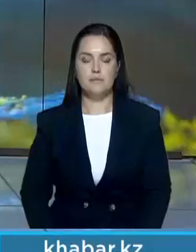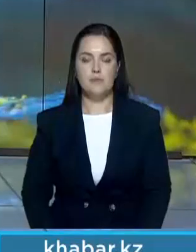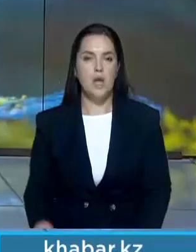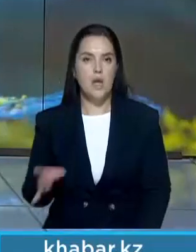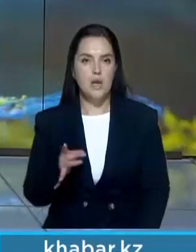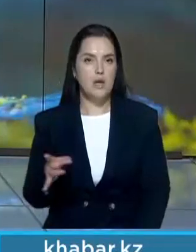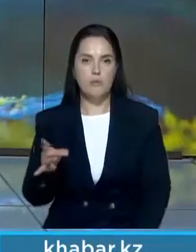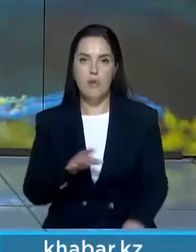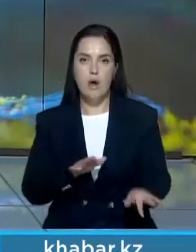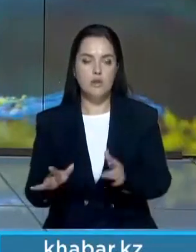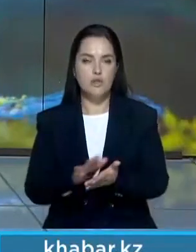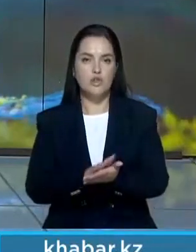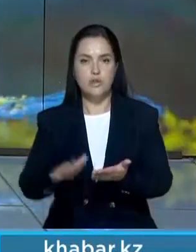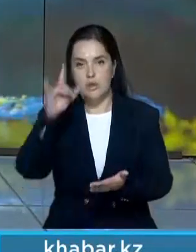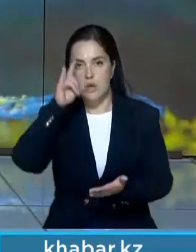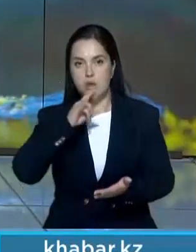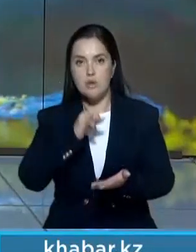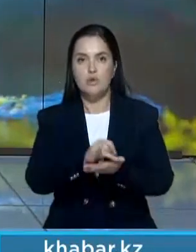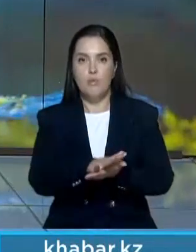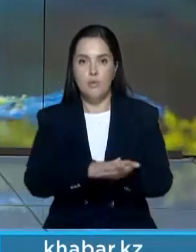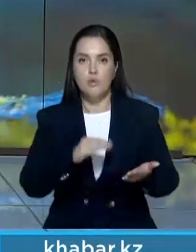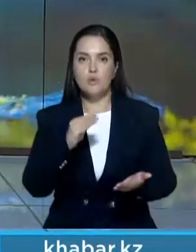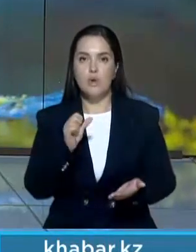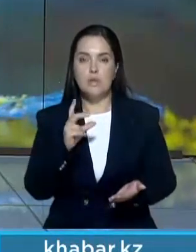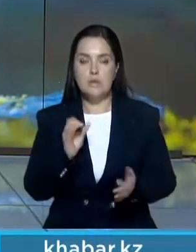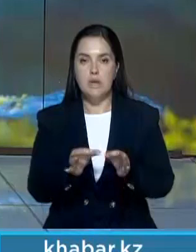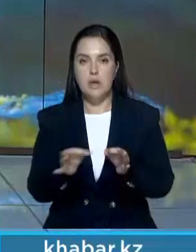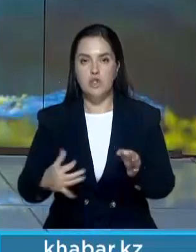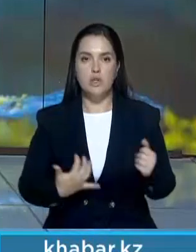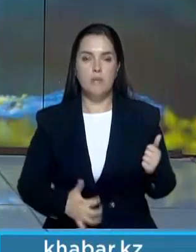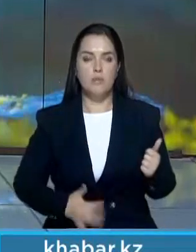Республиканская акция таза Казахстан продолжается в жуалынский